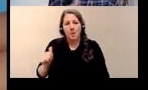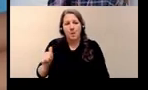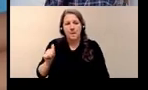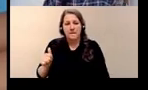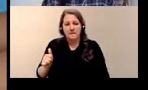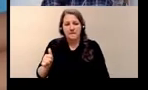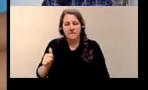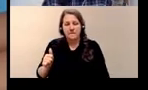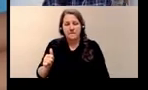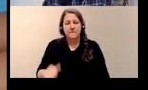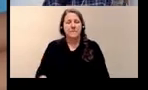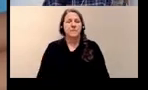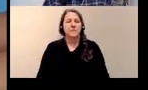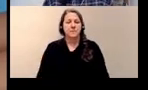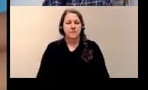en périphérie,